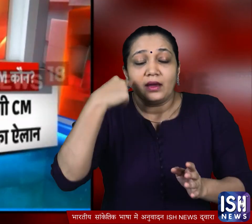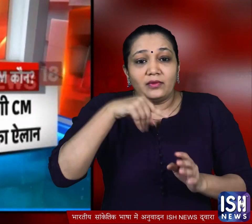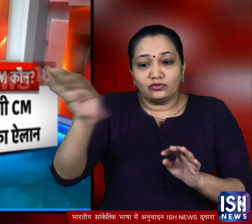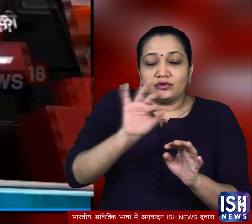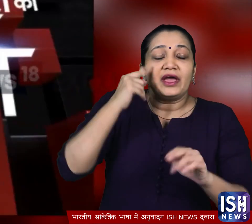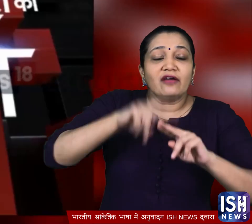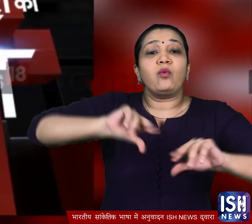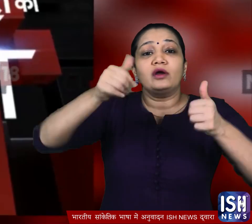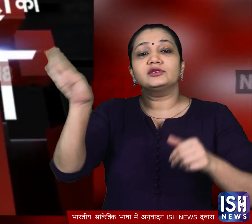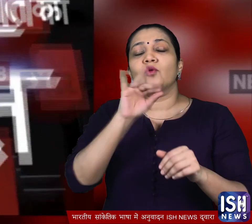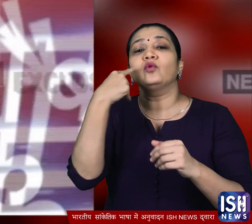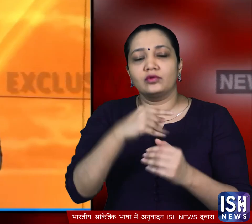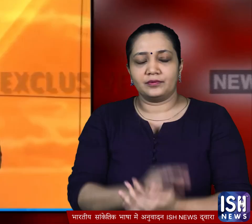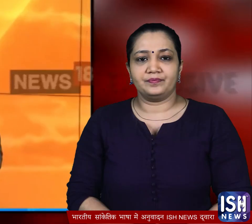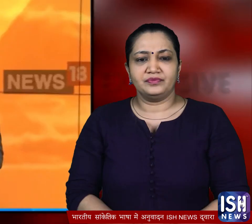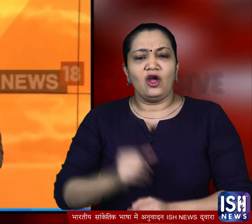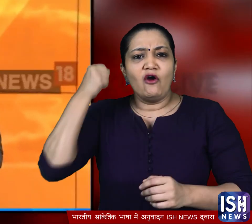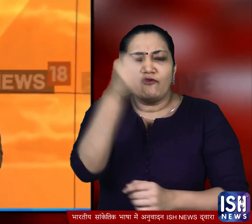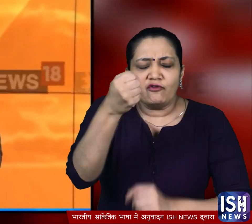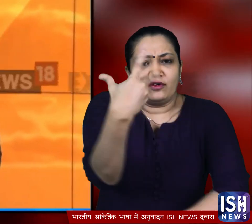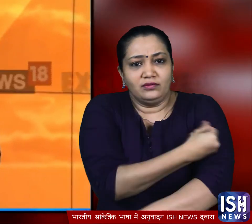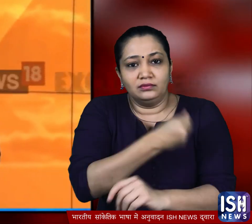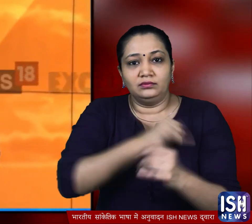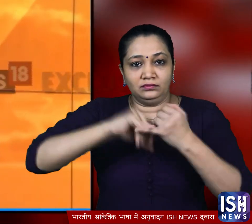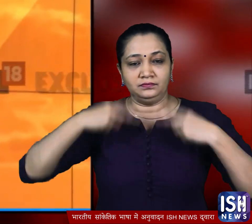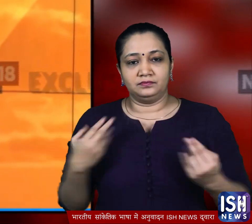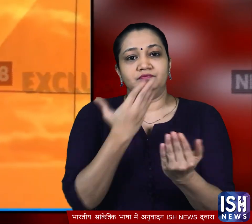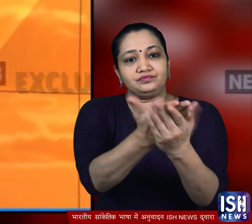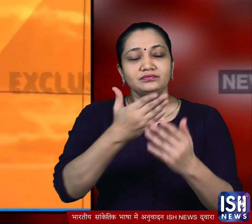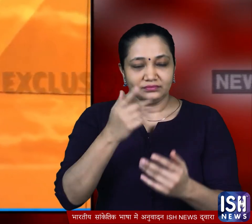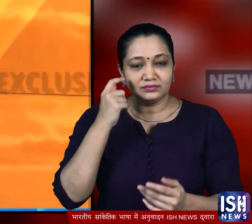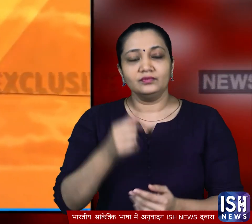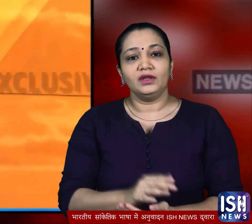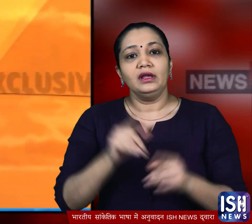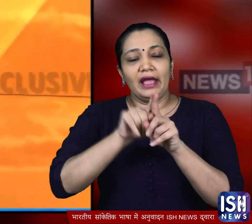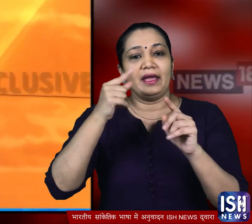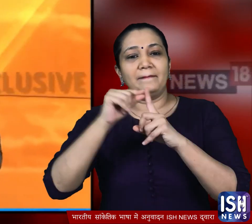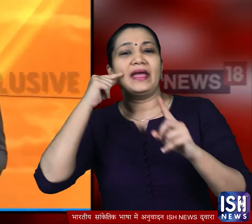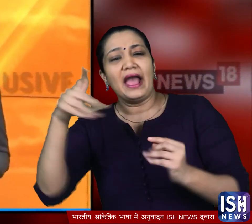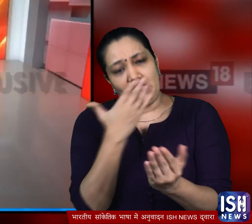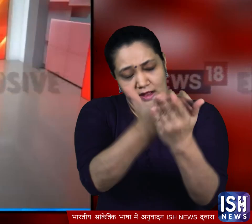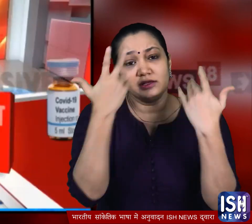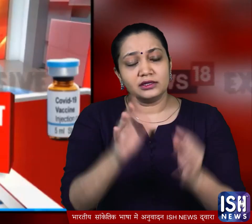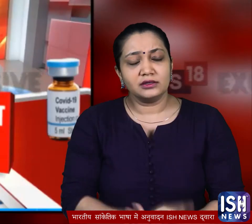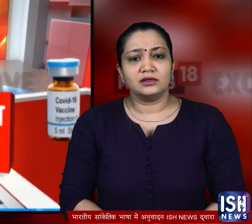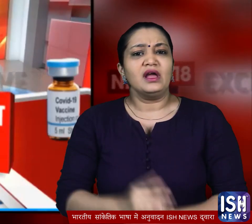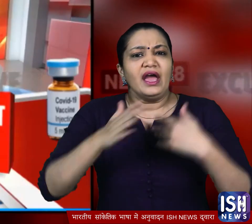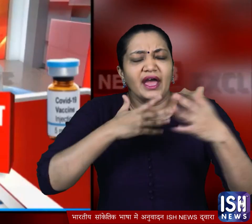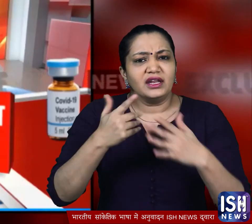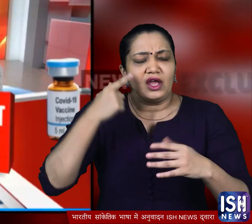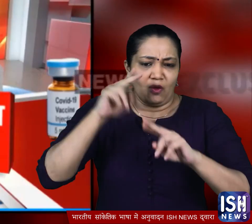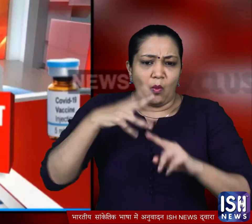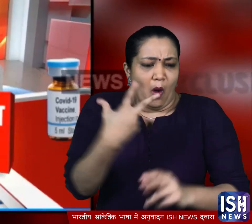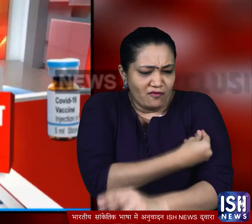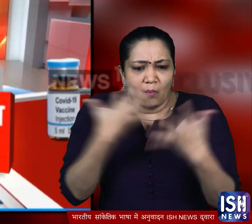का उम्मीदवार कौन होगा। कई राज्यों में जबरन वैक्सीनेशन के खिलाफ सुप्रीम कोर्ट में याचिका दाखिल की गई। इस जनहित याचिका में मांग की गई कि किसी को भी